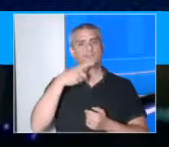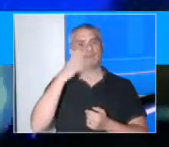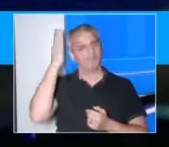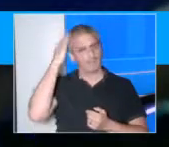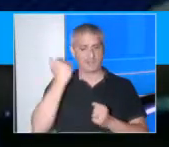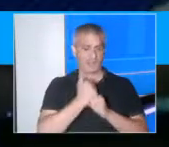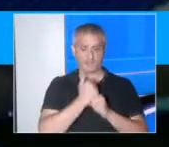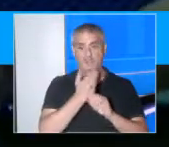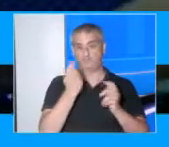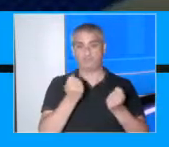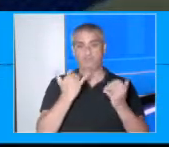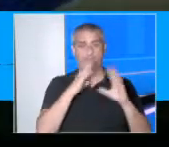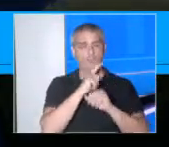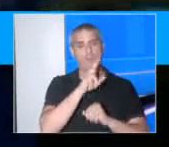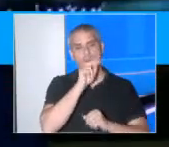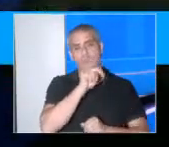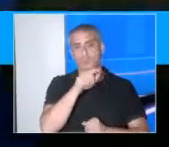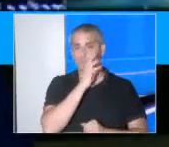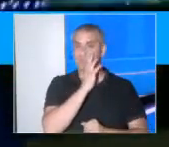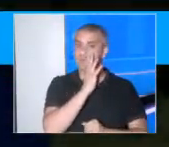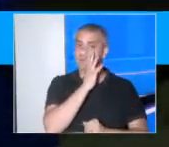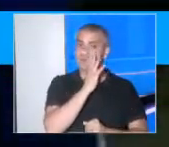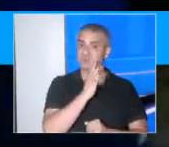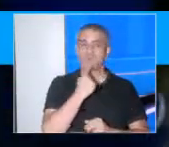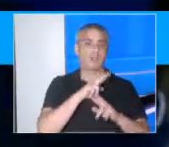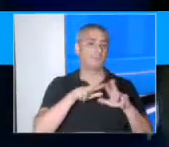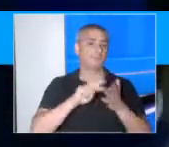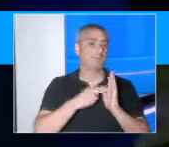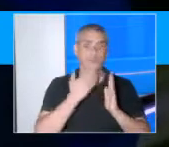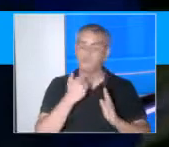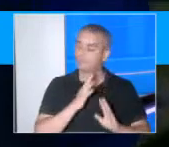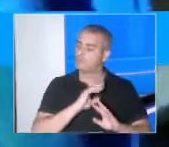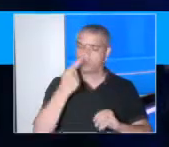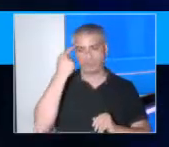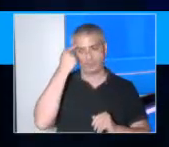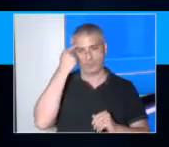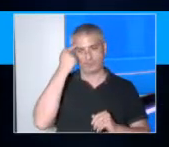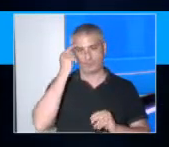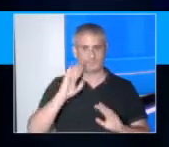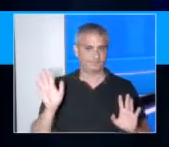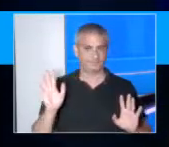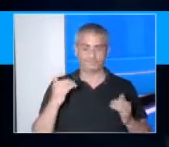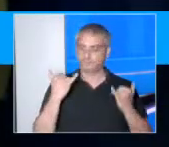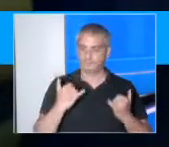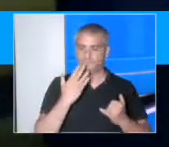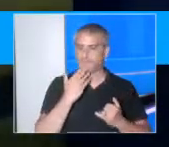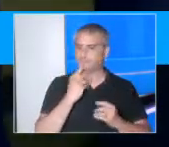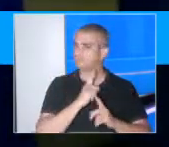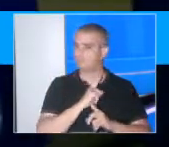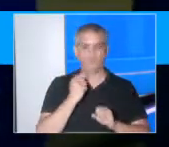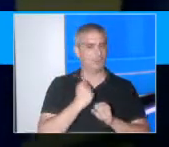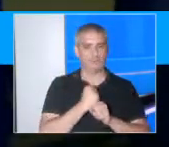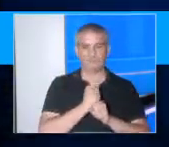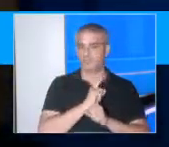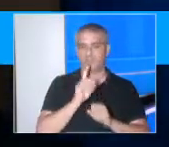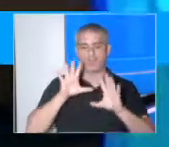והתפרסם הלילה, שבו הוא התייחס לנושא הזה, והוא אמר גם בהתייחס למצב הפוליטי בישראל, הוא אמר, כולם יודעים שכרגע ישראל לא הולכת מצד אחד